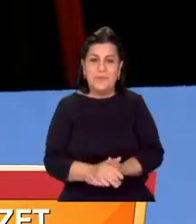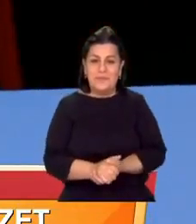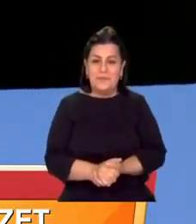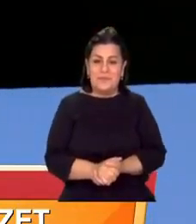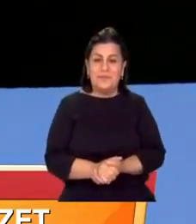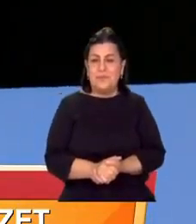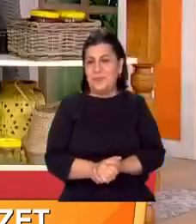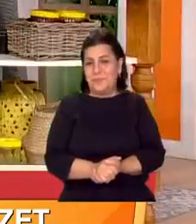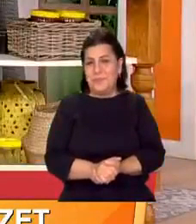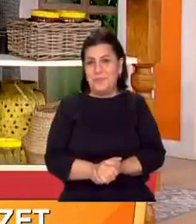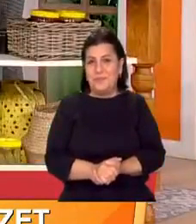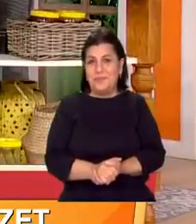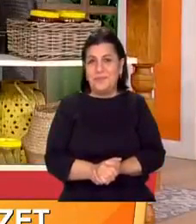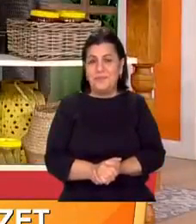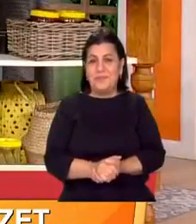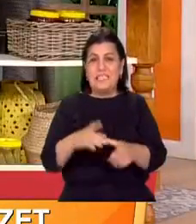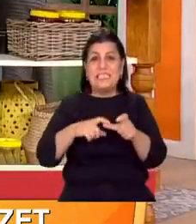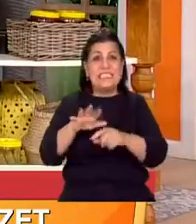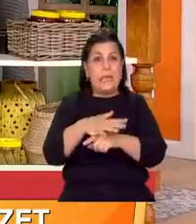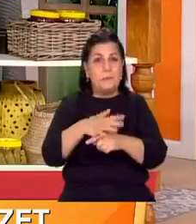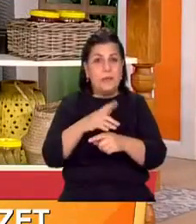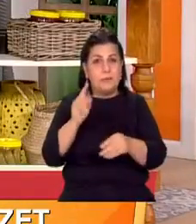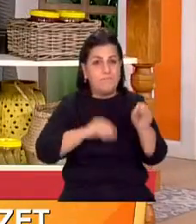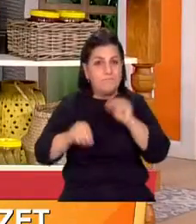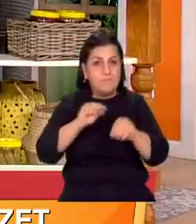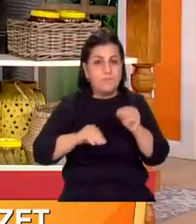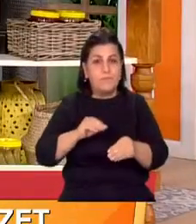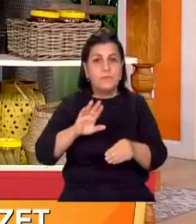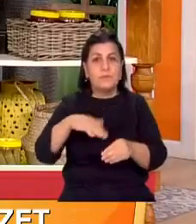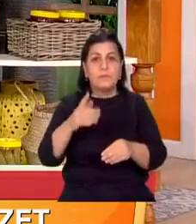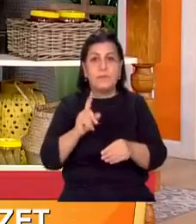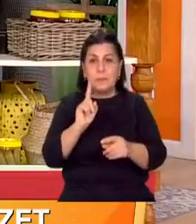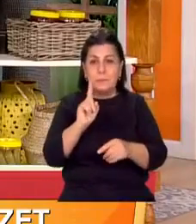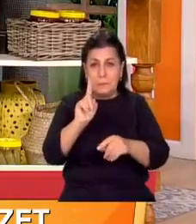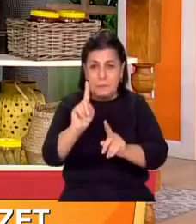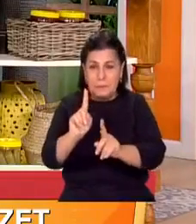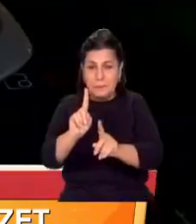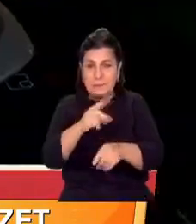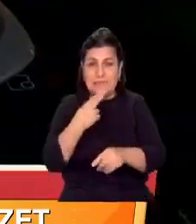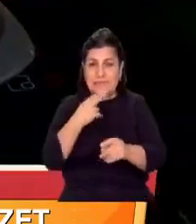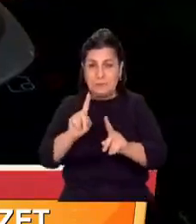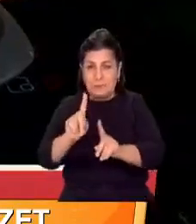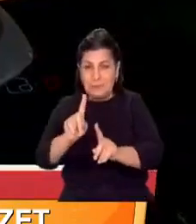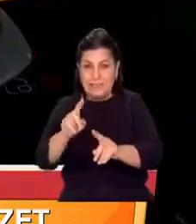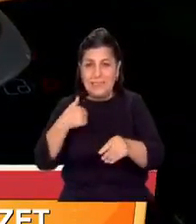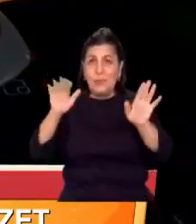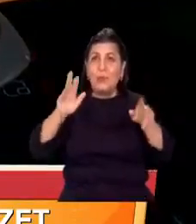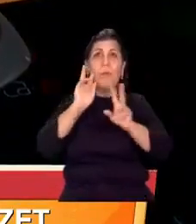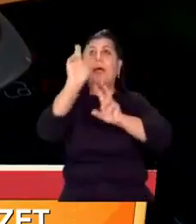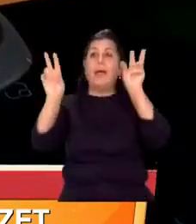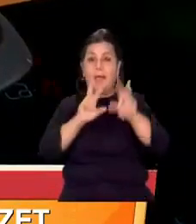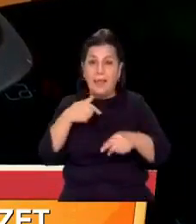evet Evet şimdi sebzelerimizi koyduk ikinci kata da gene domates geldim oldu kaçırdım kızlara bakmaktan